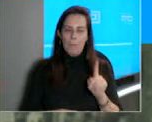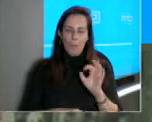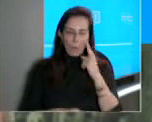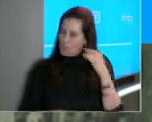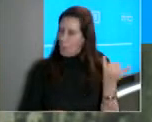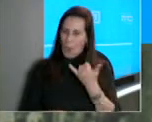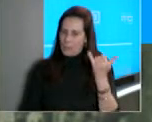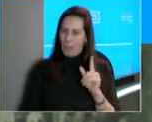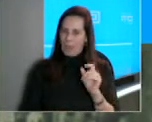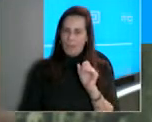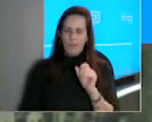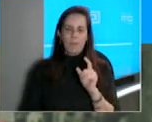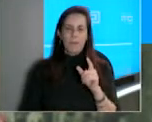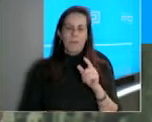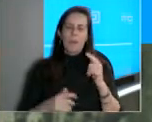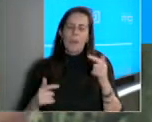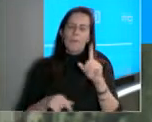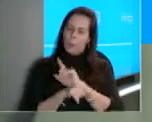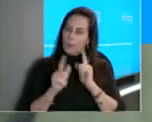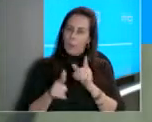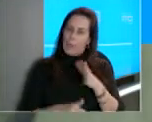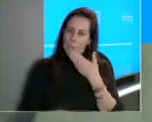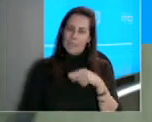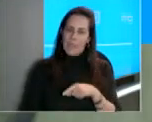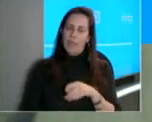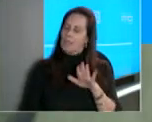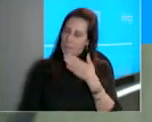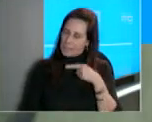ממשי כל הזמן. ואם מלחמות אנחנו דווקא רואים... תראה, גם אצלנו,